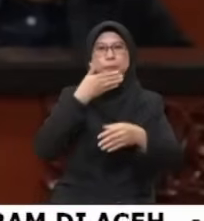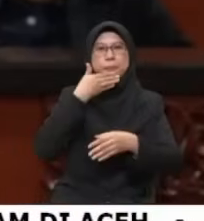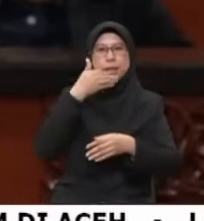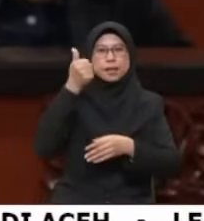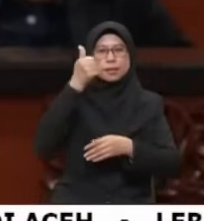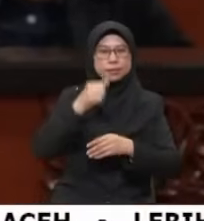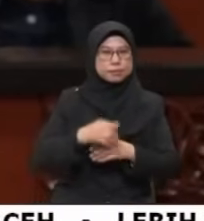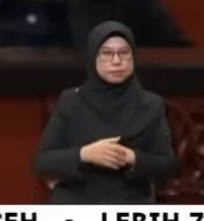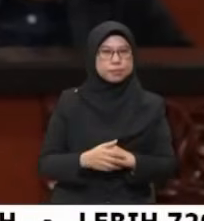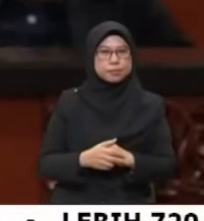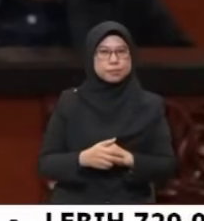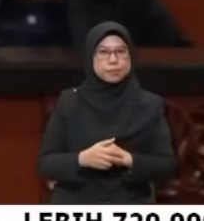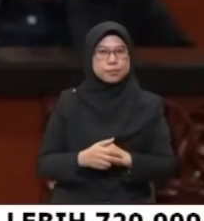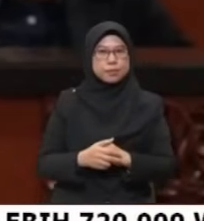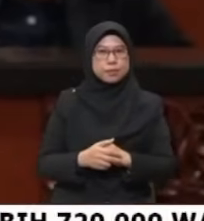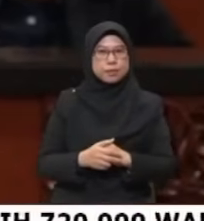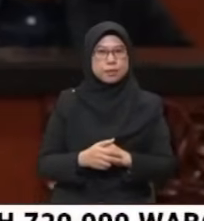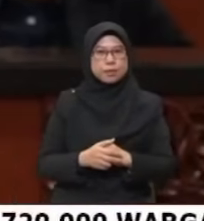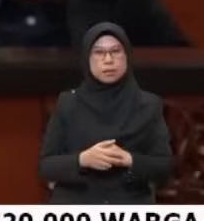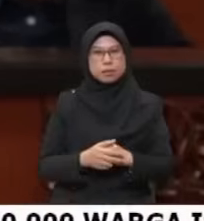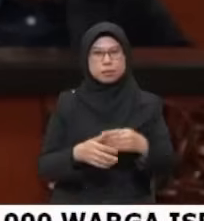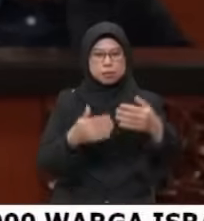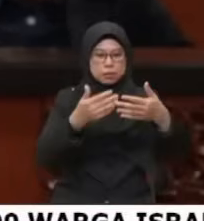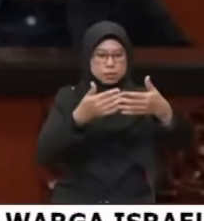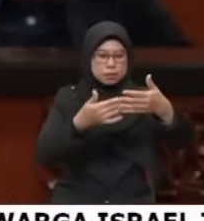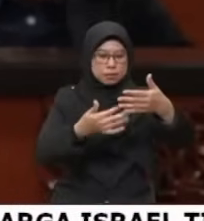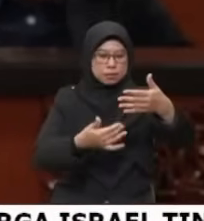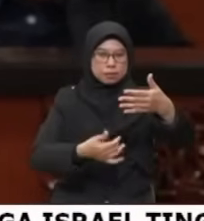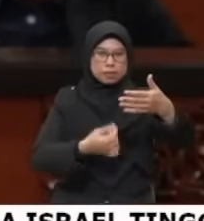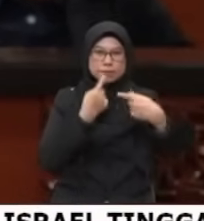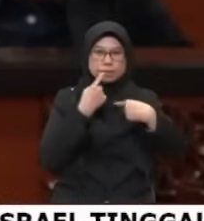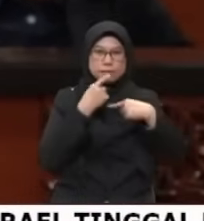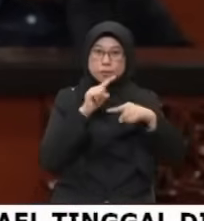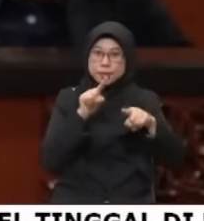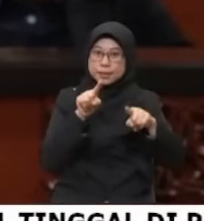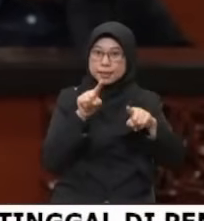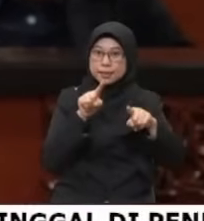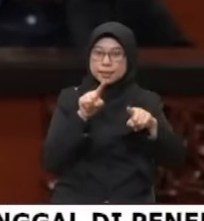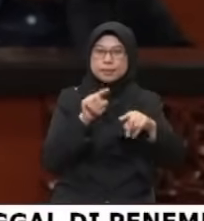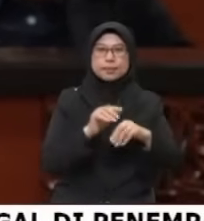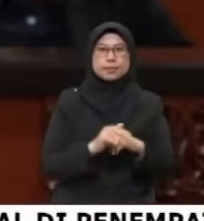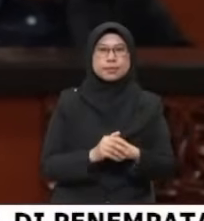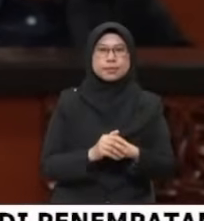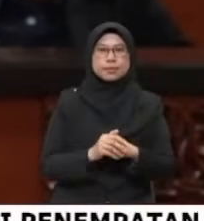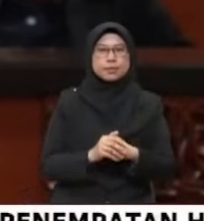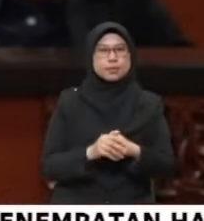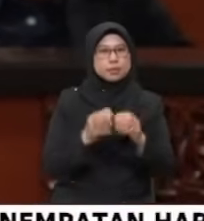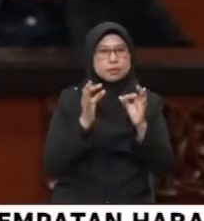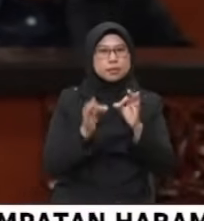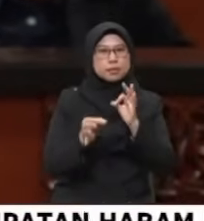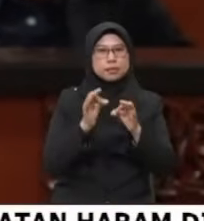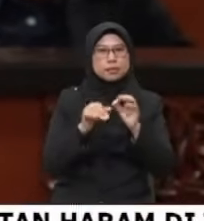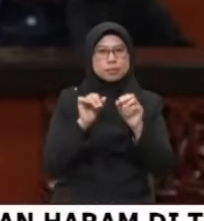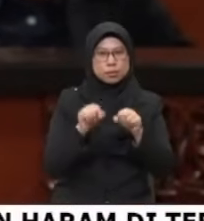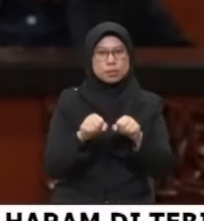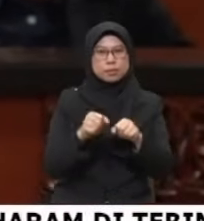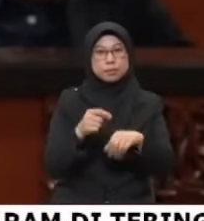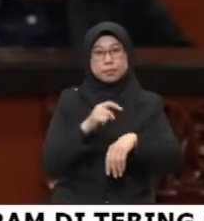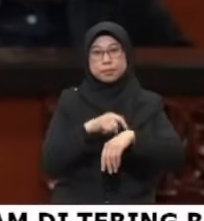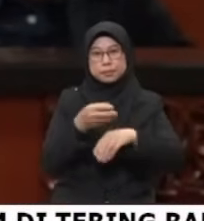jadi ini panjang yang berhormat jawapannya boh saya diizinkan satu minit